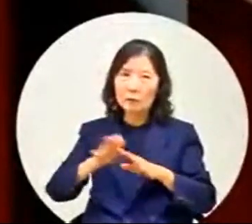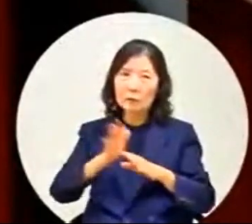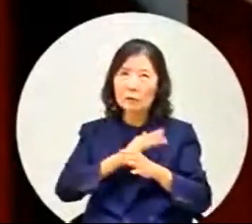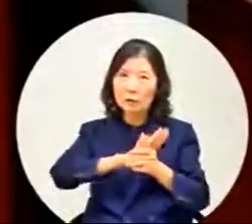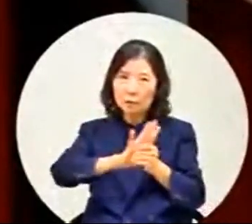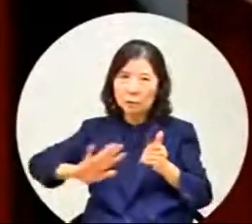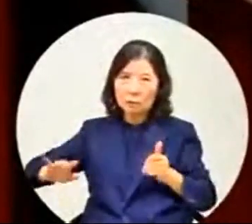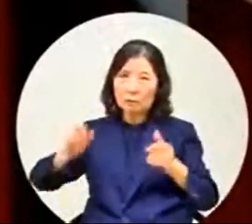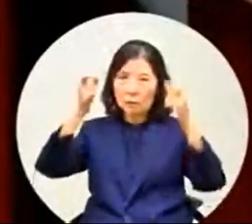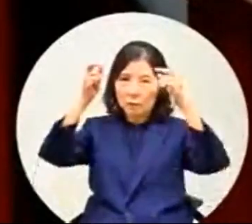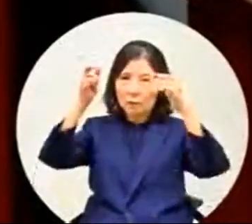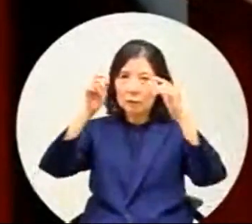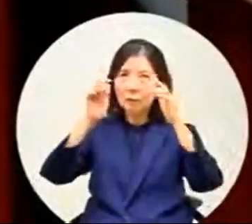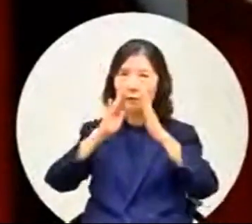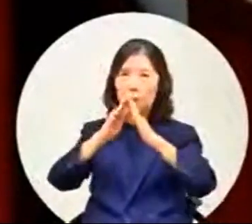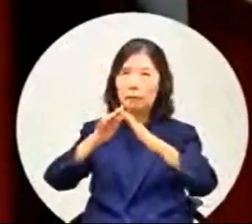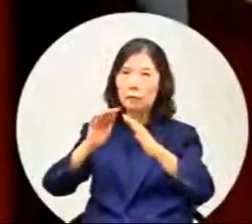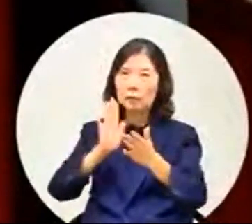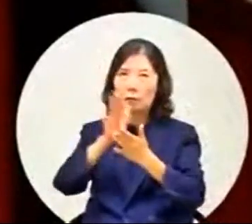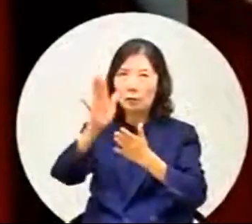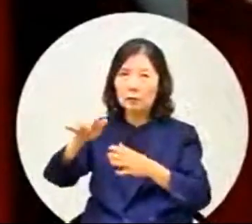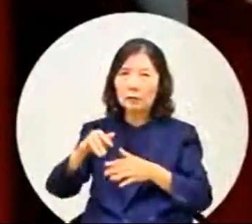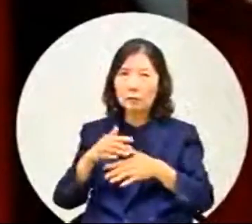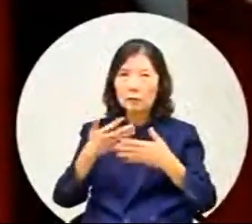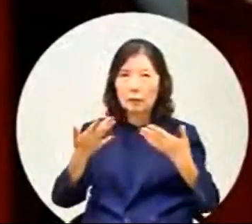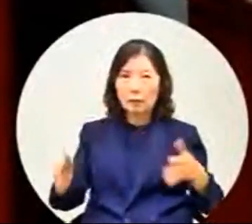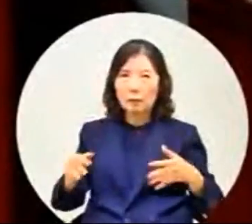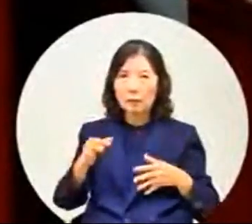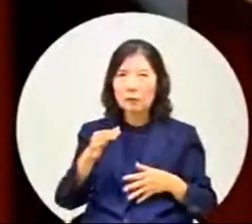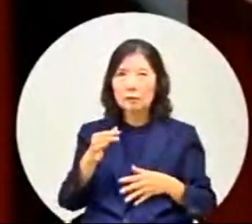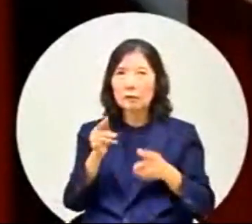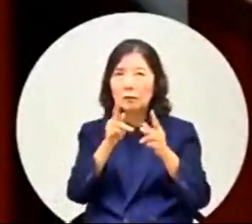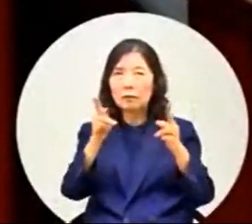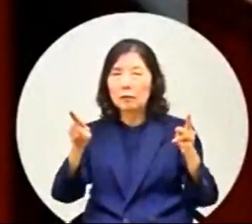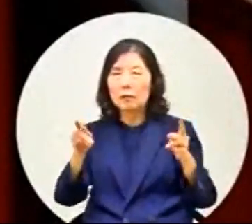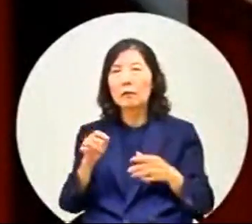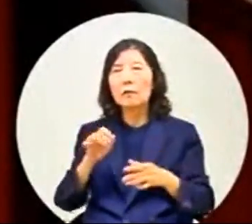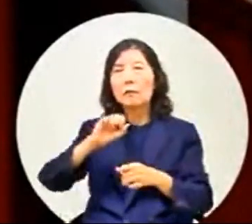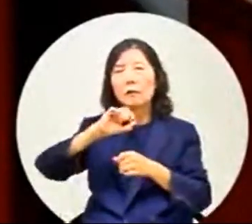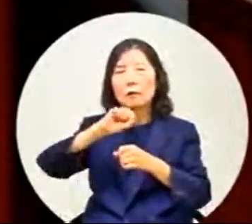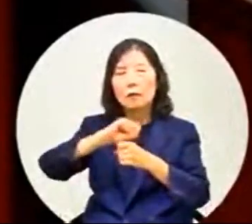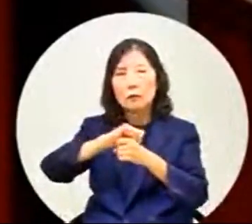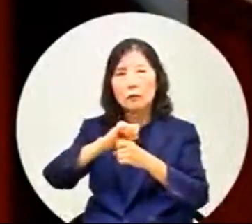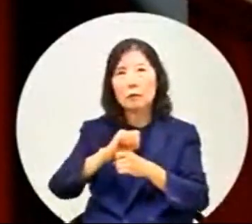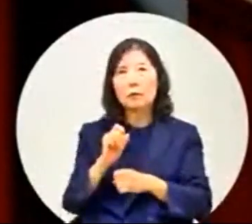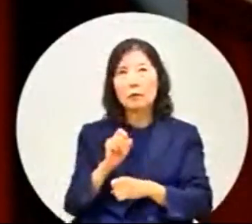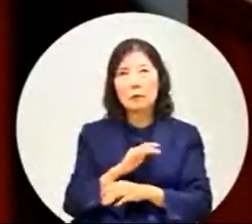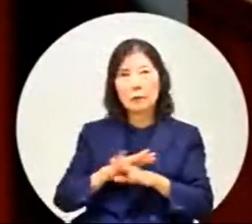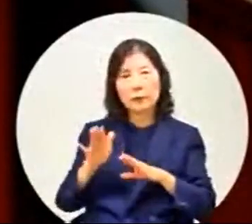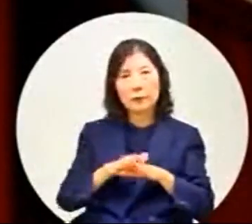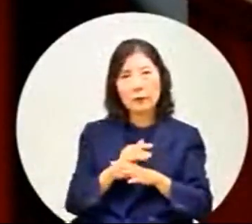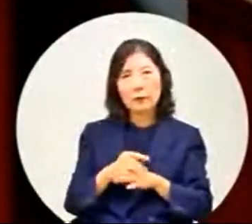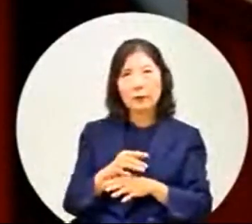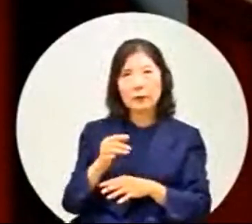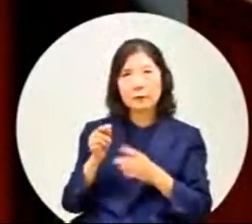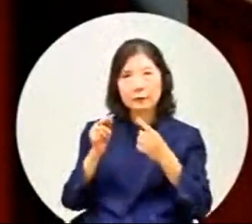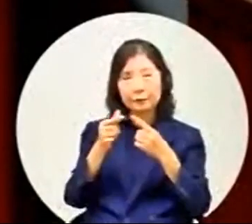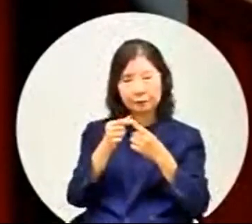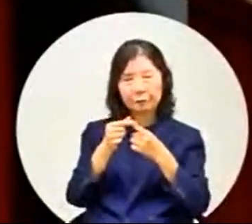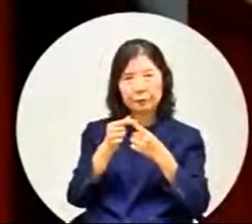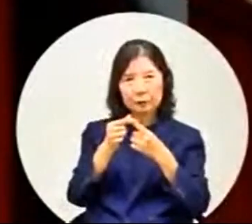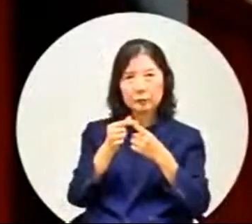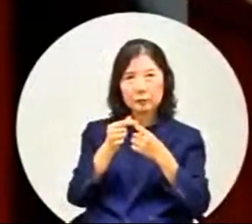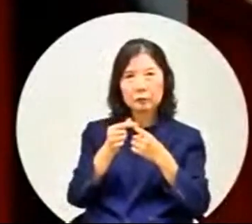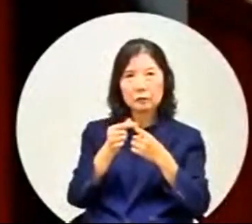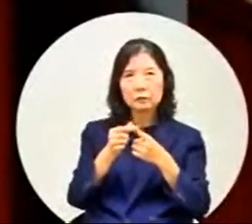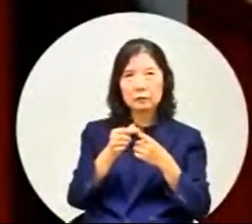们高雄市未来更多的财政负担？这是我们要揪出来的第一个很大的一